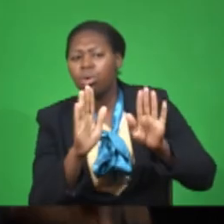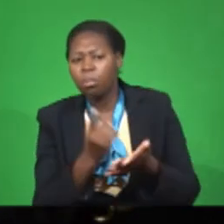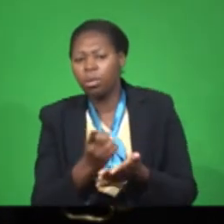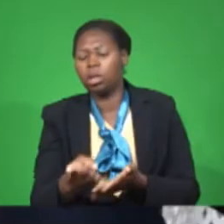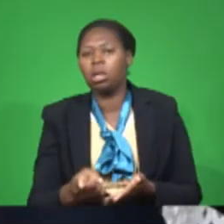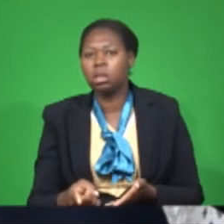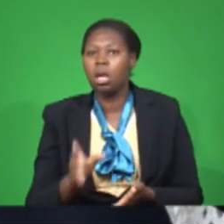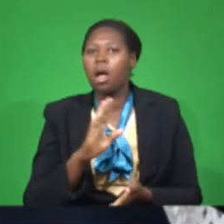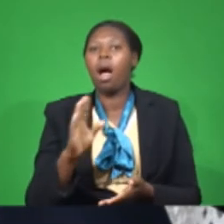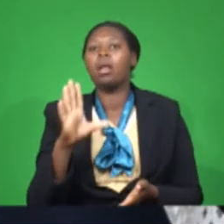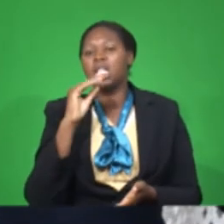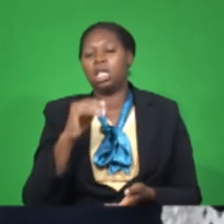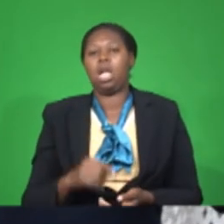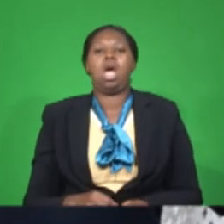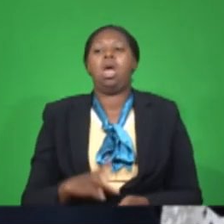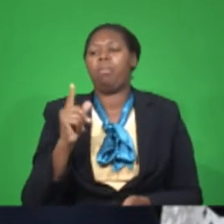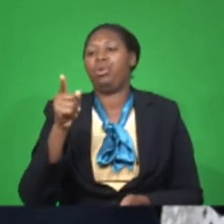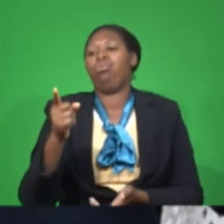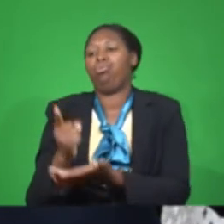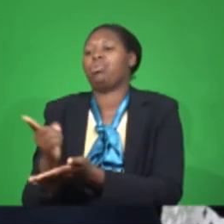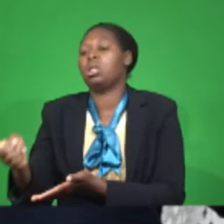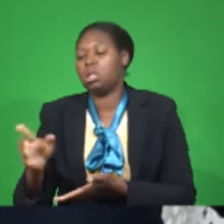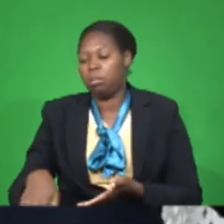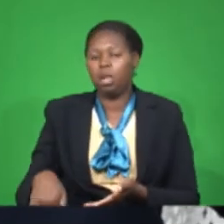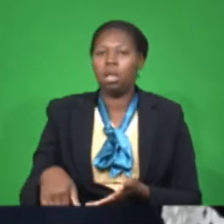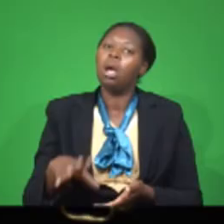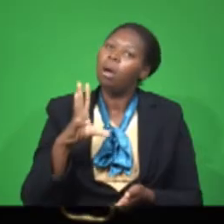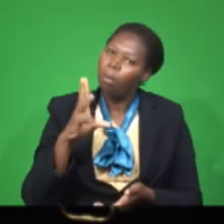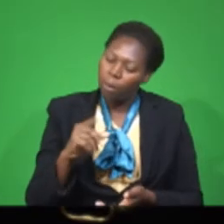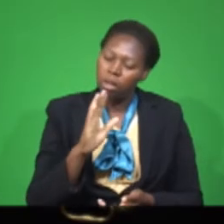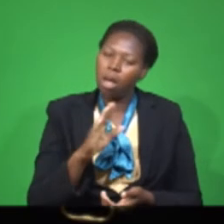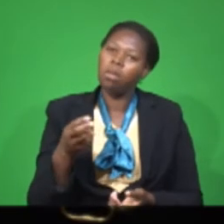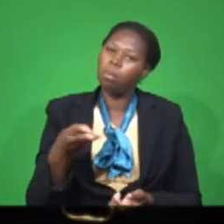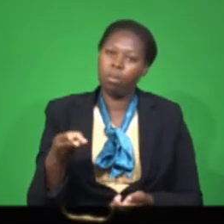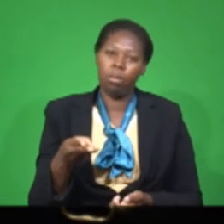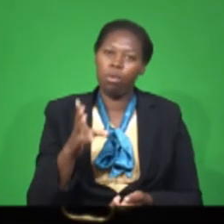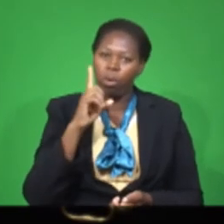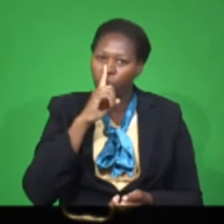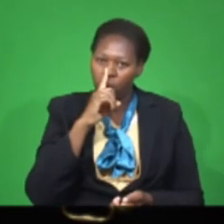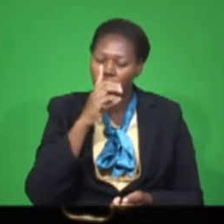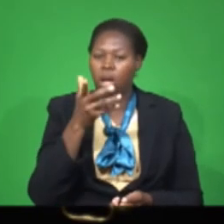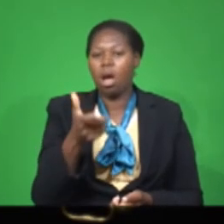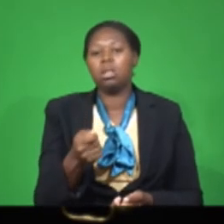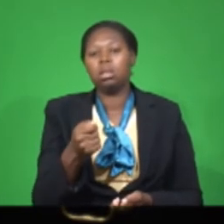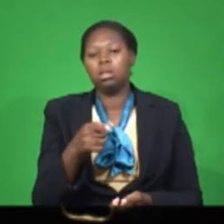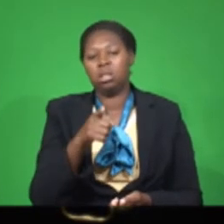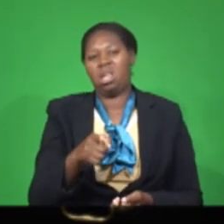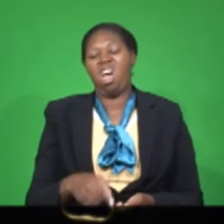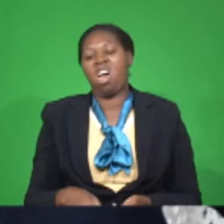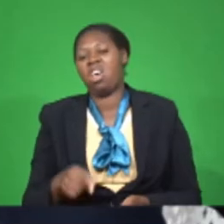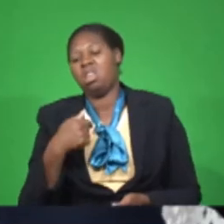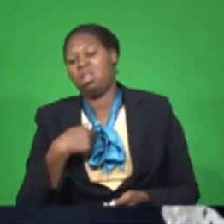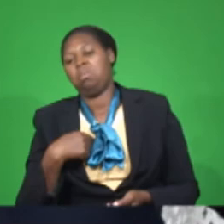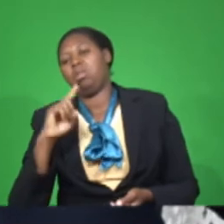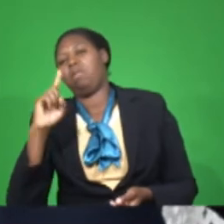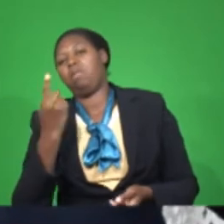kukotowa zvitema zvaanotsiurwa. Iye zvino izvi zvavanoita vateereri munotoziva munhu akatsiurwa unonzwa aiti zvinyowanero. Amenuka